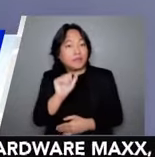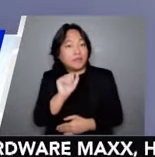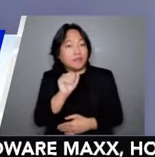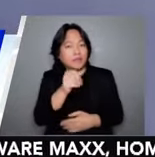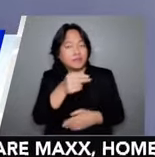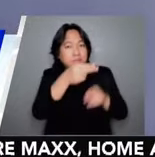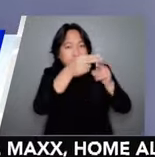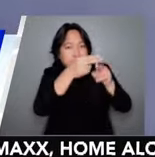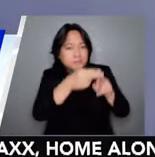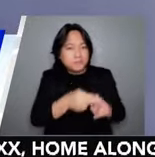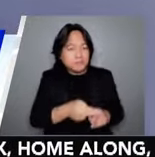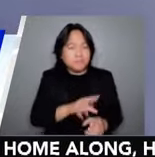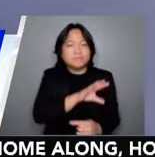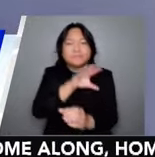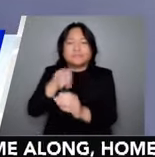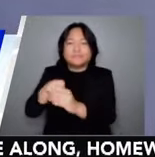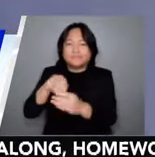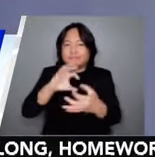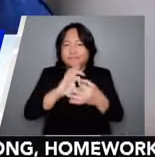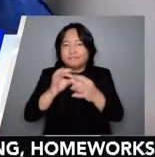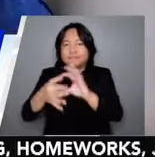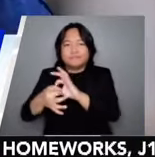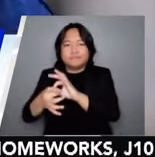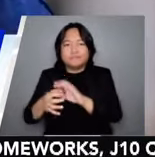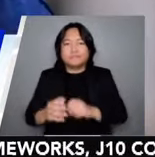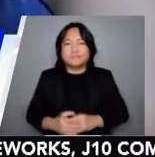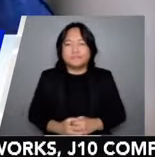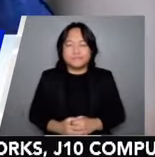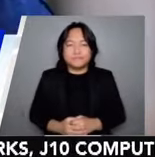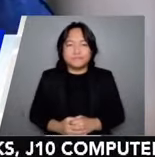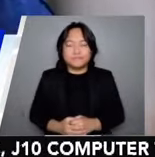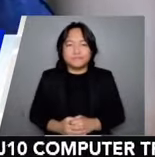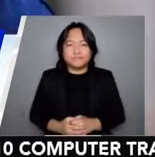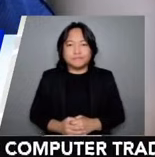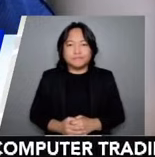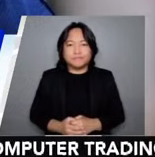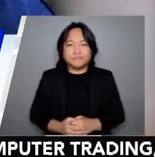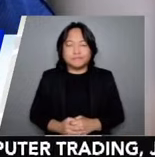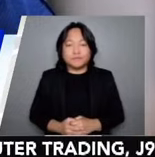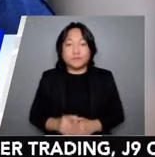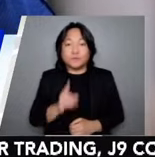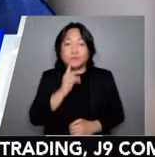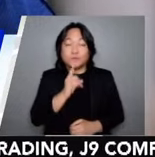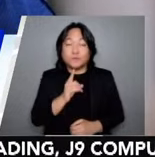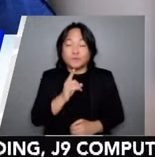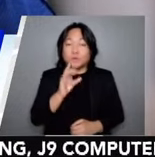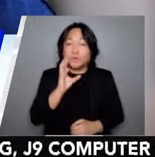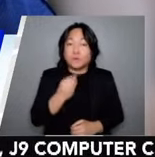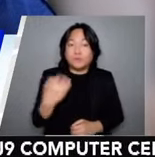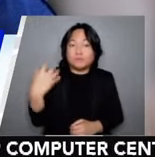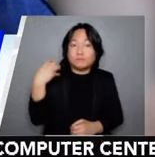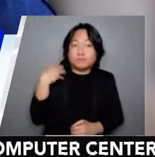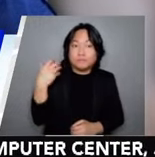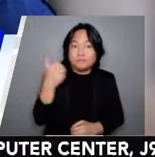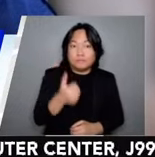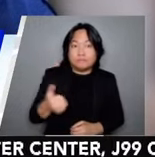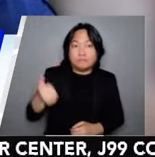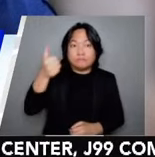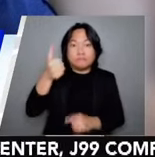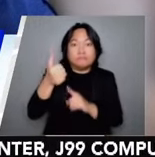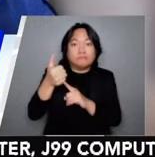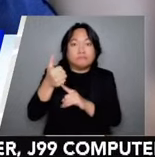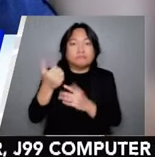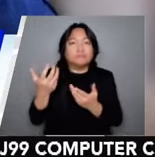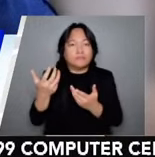Jason Tatum. Si Golden State Warriors head coach Stephen Kerr naman ang magiging coach ng Team